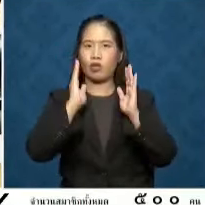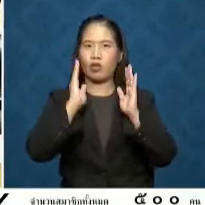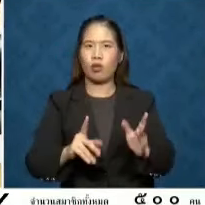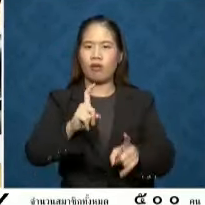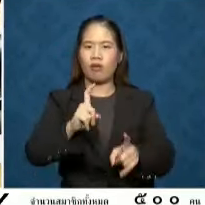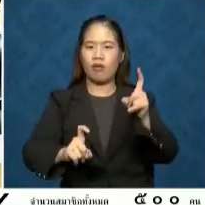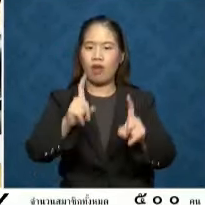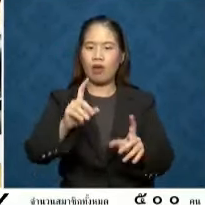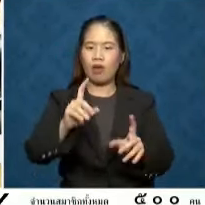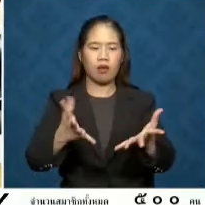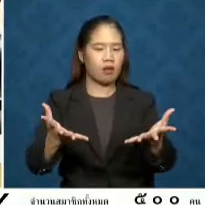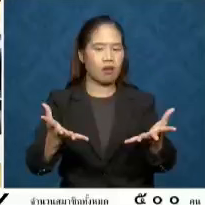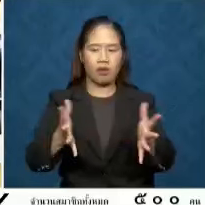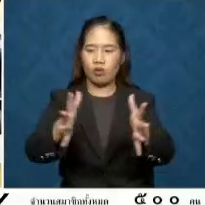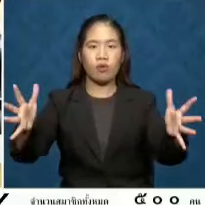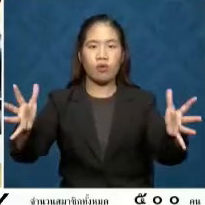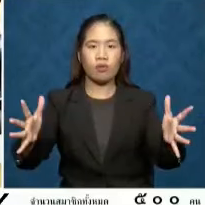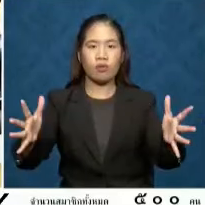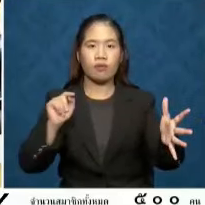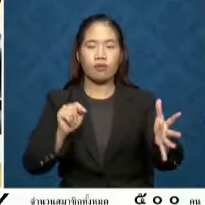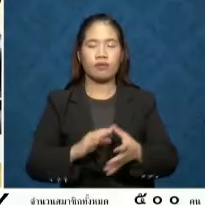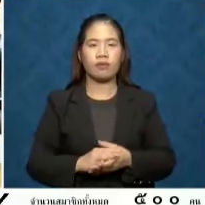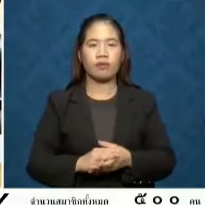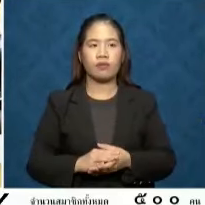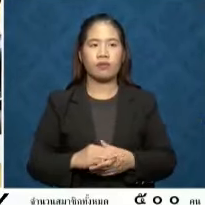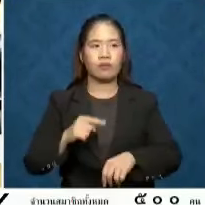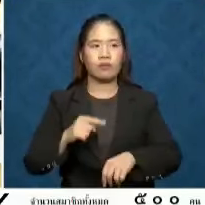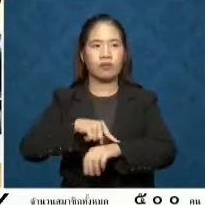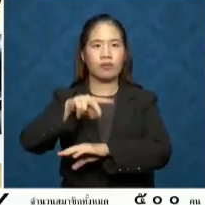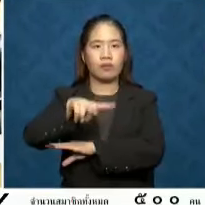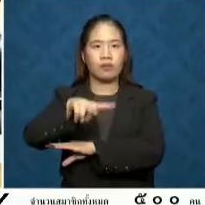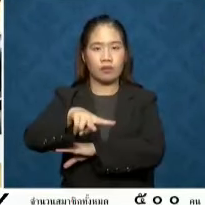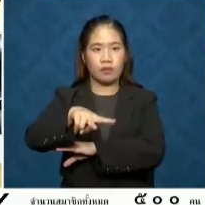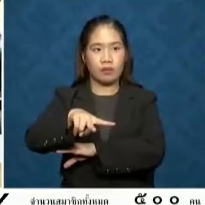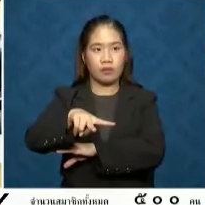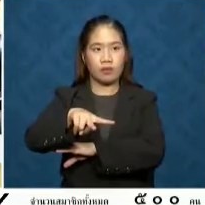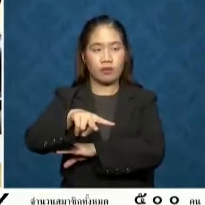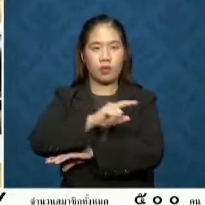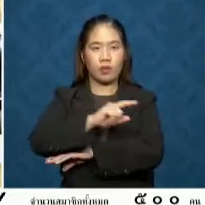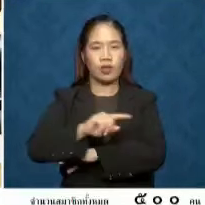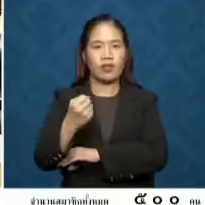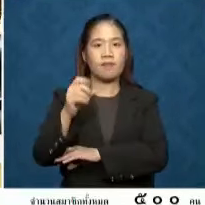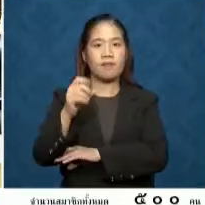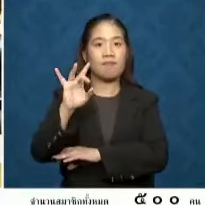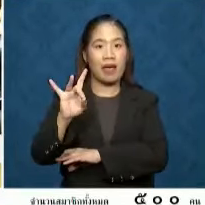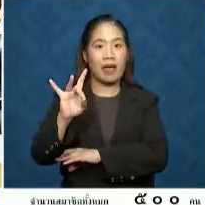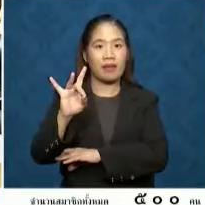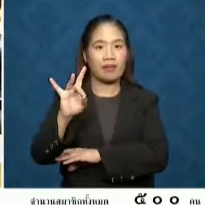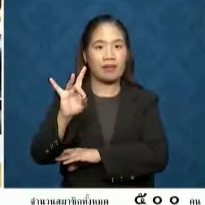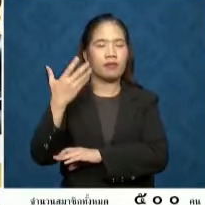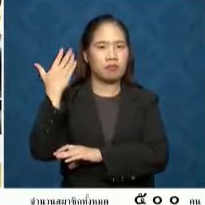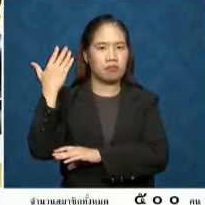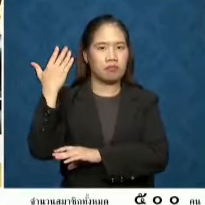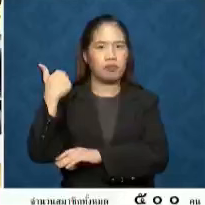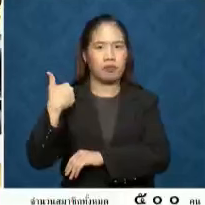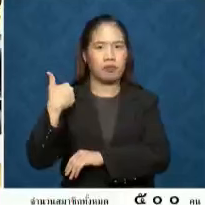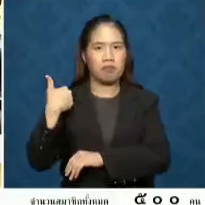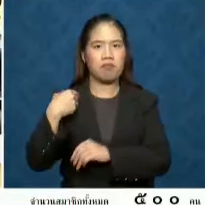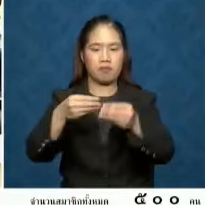นี้บ่าย2ครับของวันที่18ตอนนั้นน้ำเข้าเรือแล้วมีรายงานด้ว